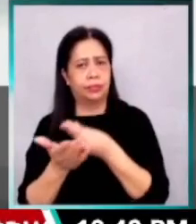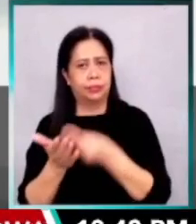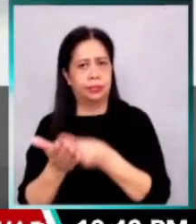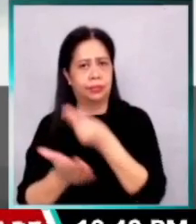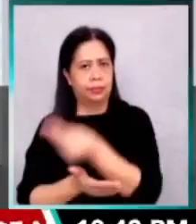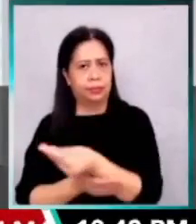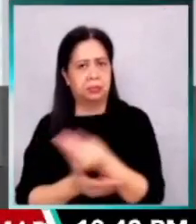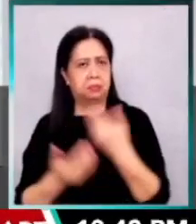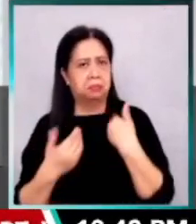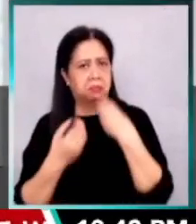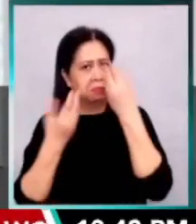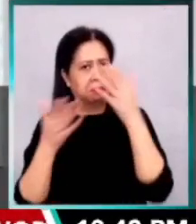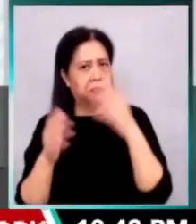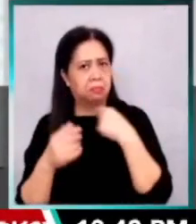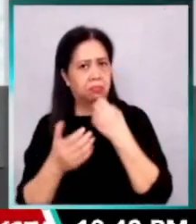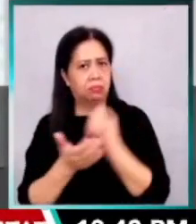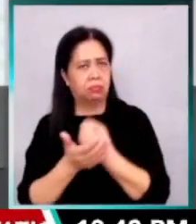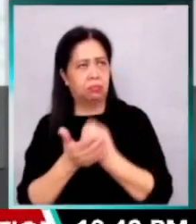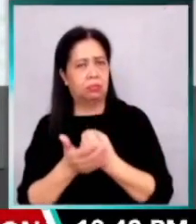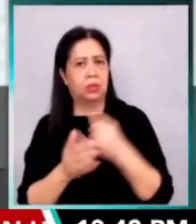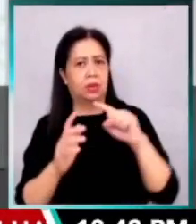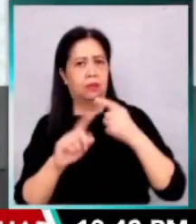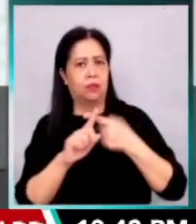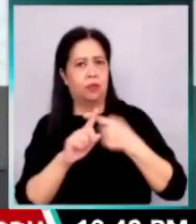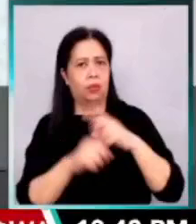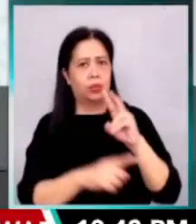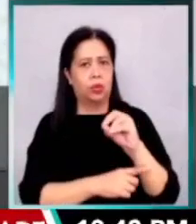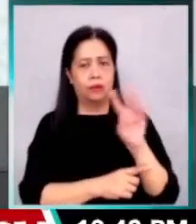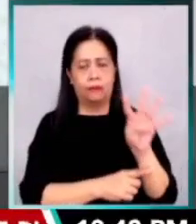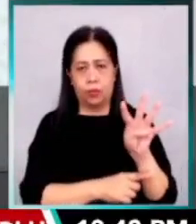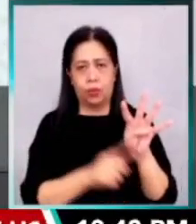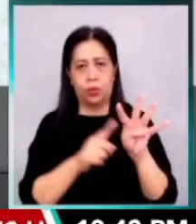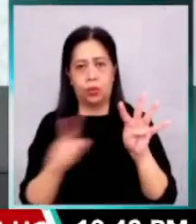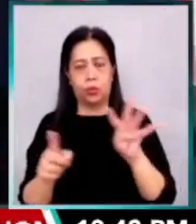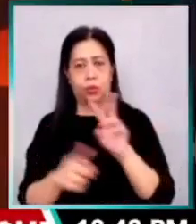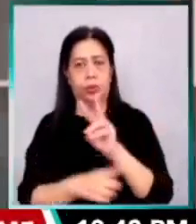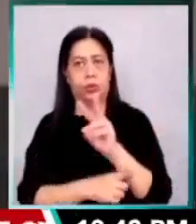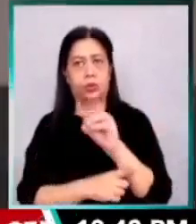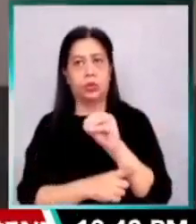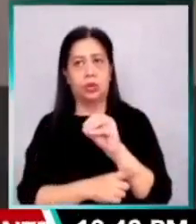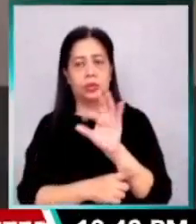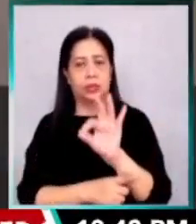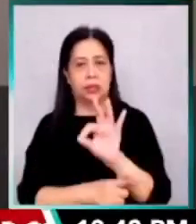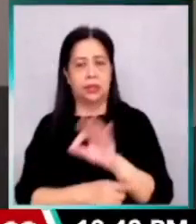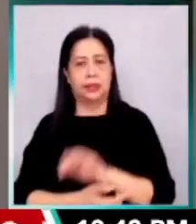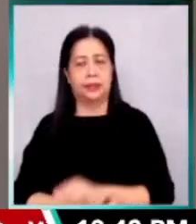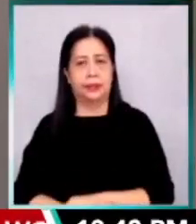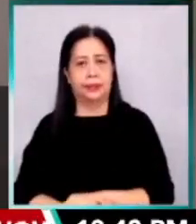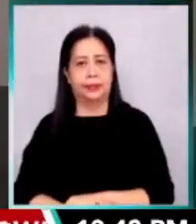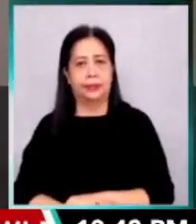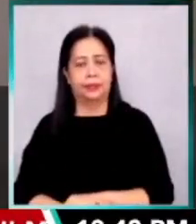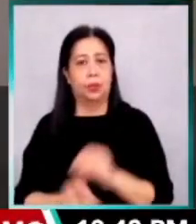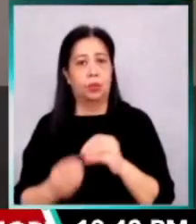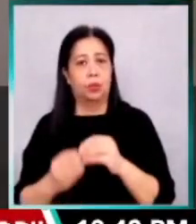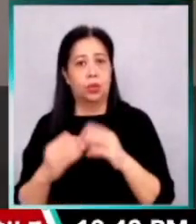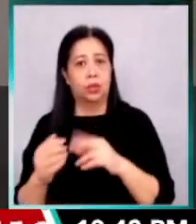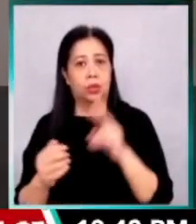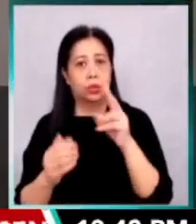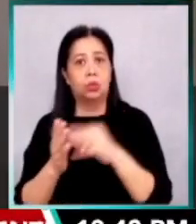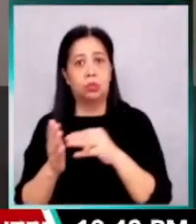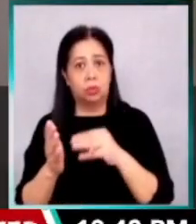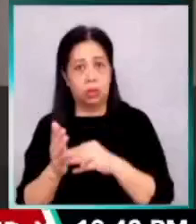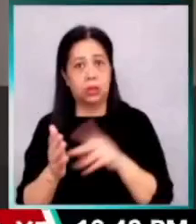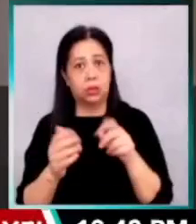siyang sinahod mula 2004 hanggang 2009. More than 2 million na ang views